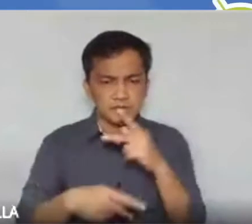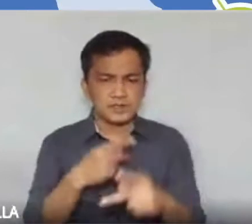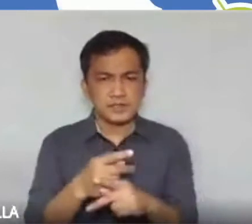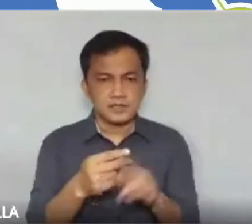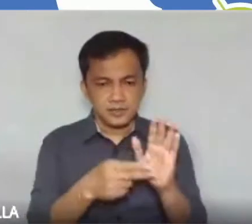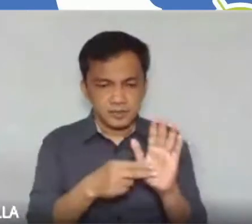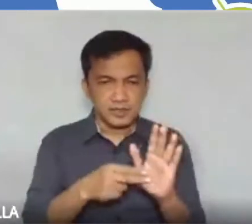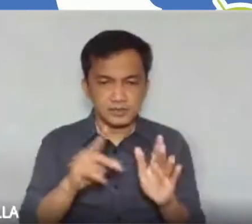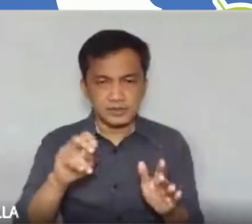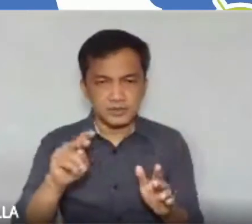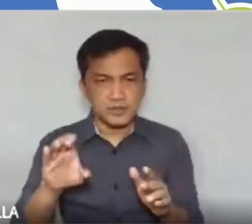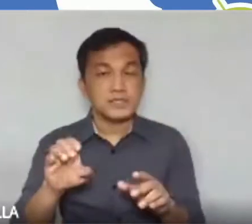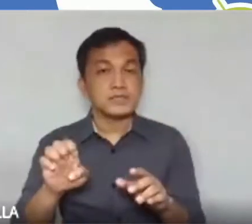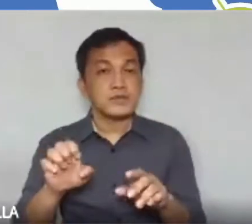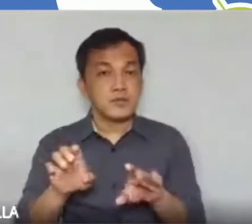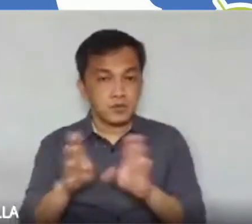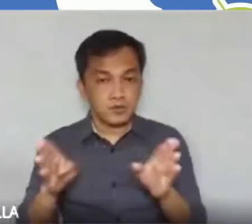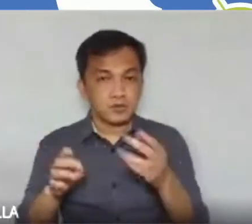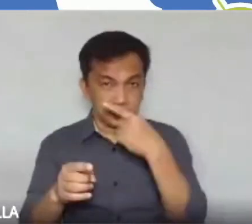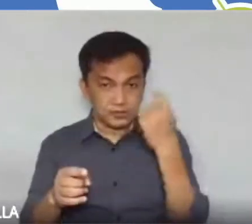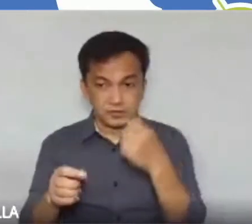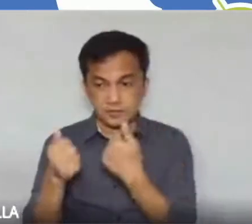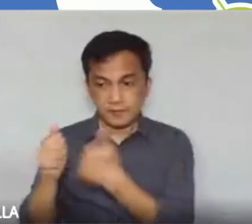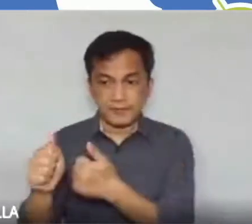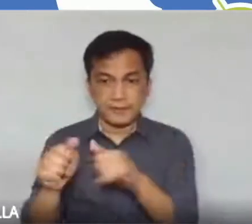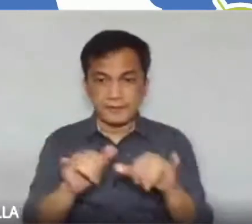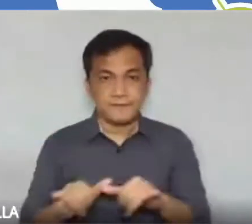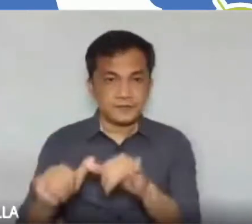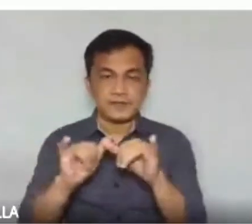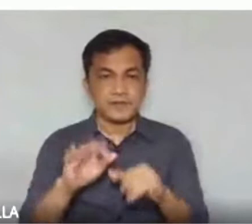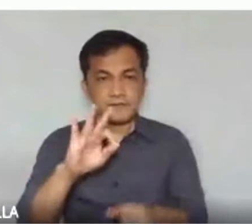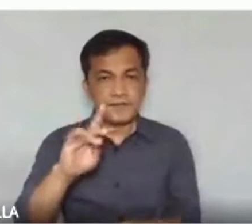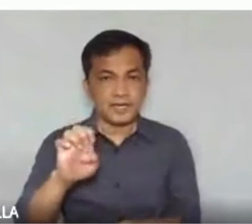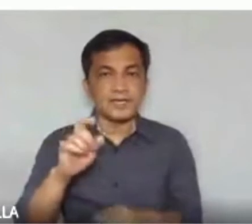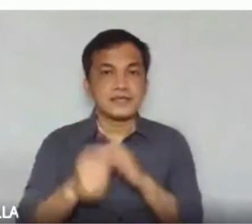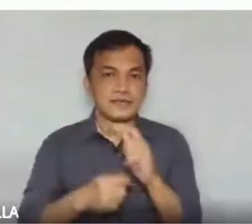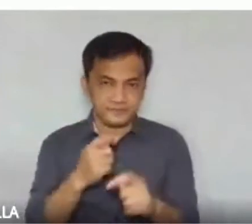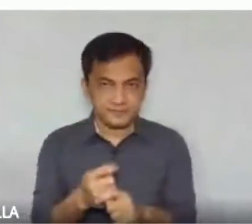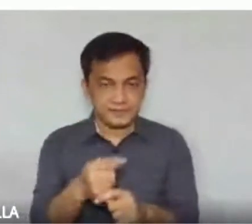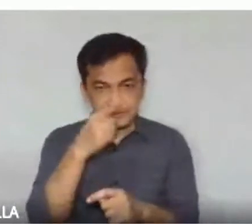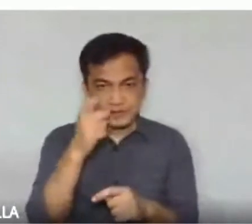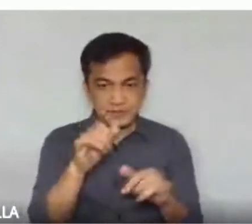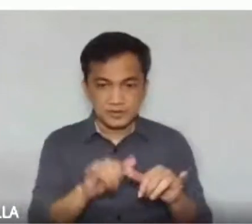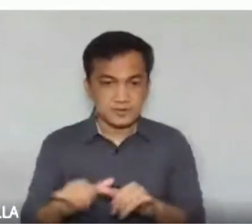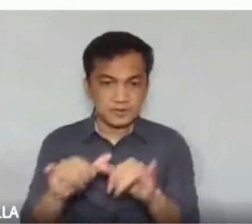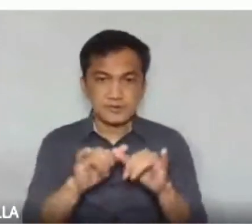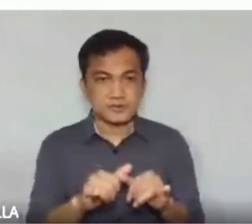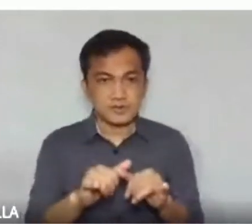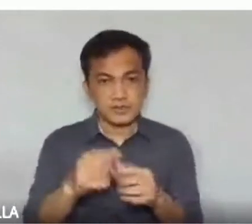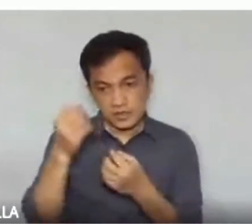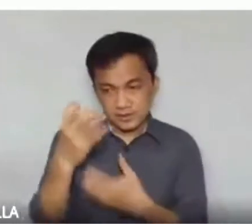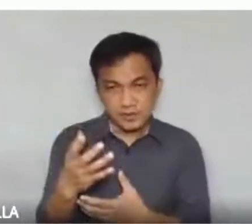device ang mag-open nito dahil sumusunod ito sa standard file types. Dahil sa mga standards ng Information